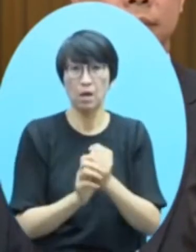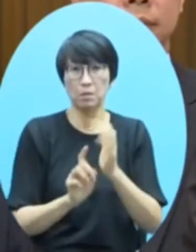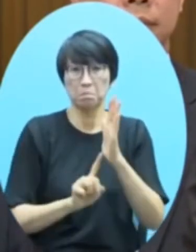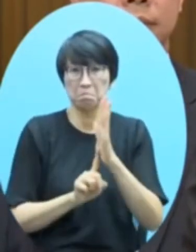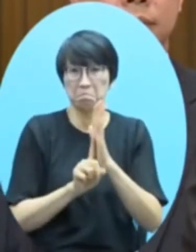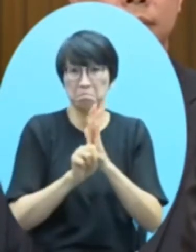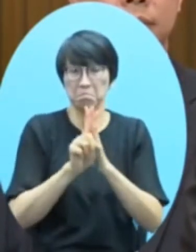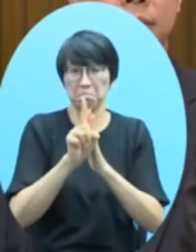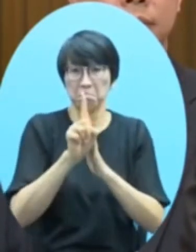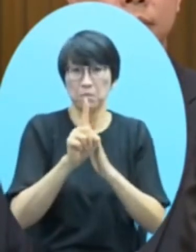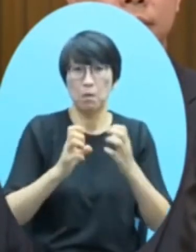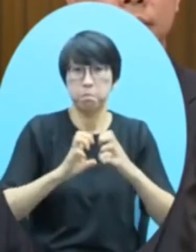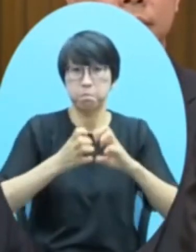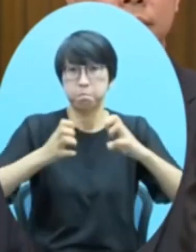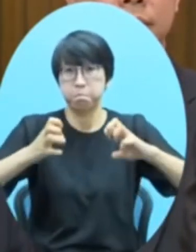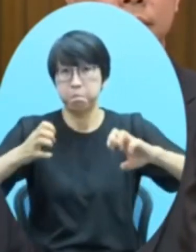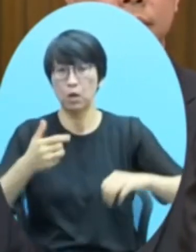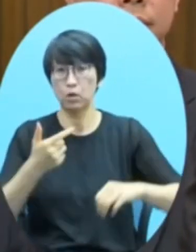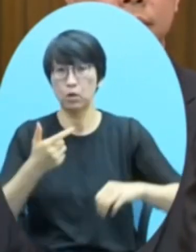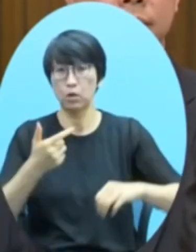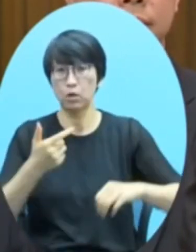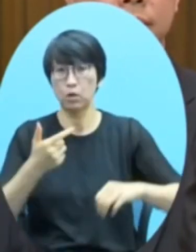很多不確定的因素。